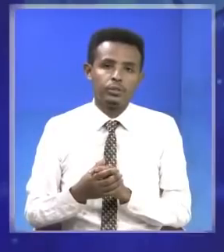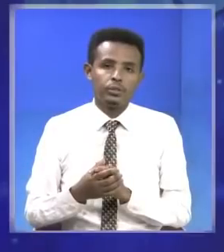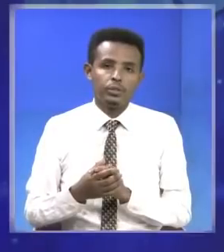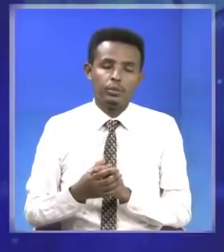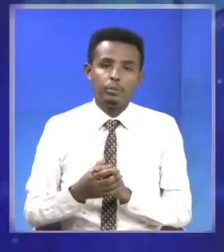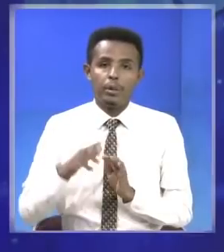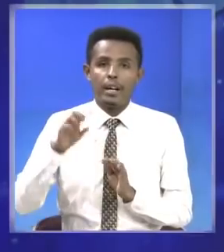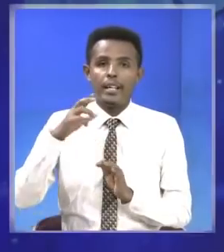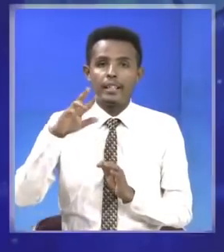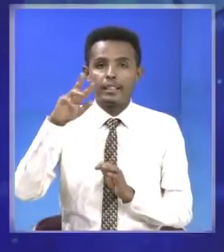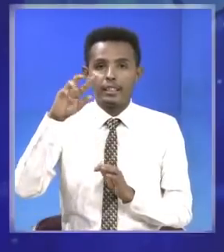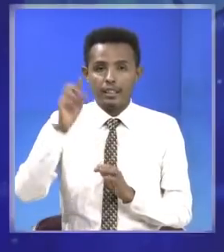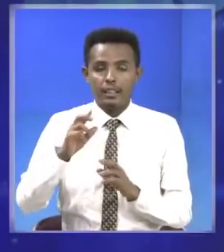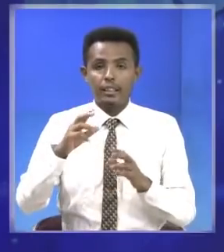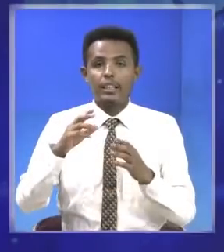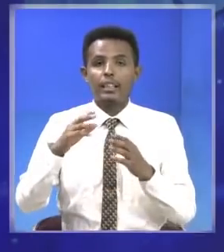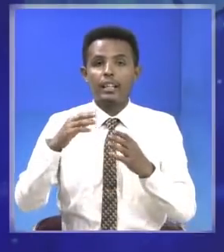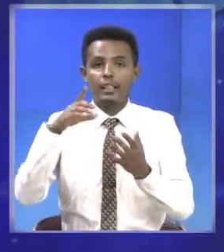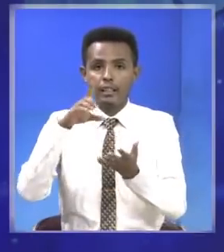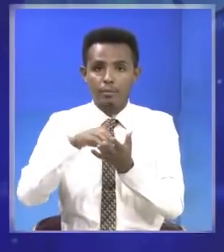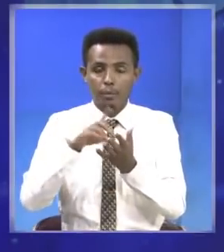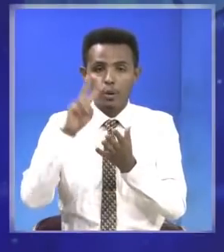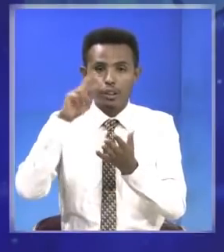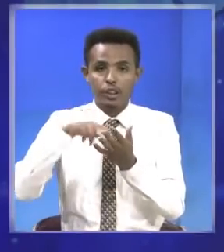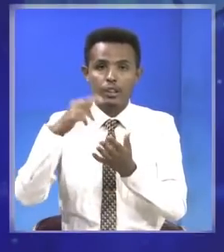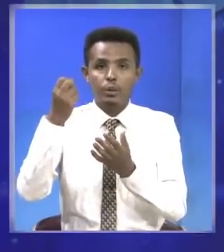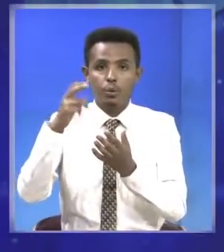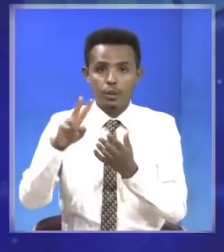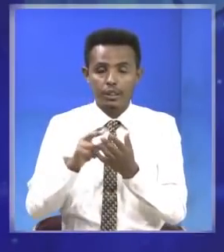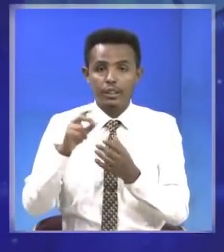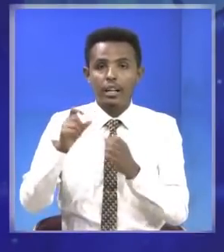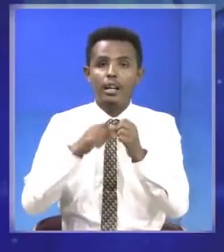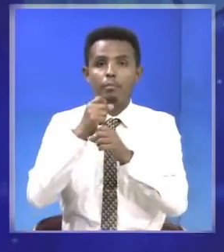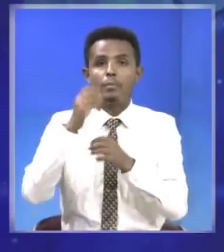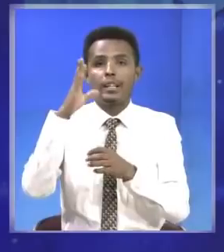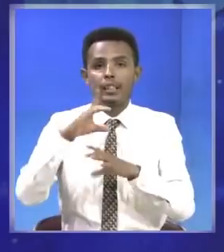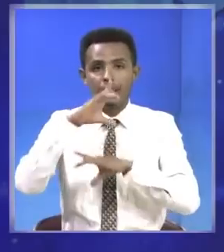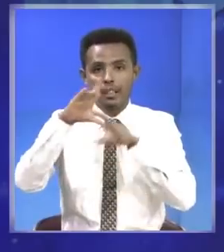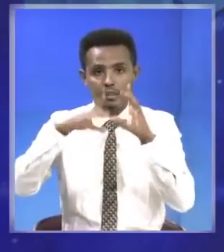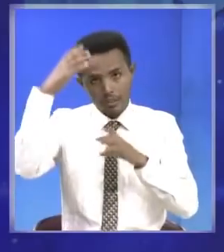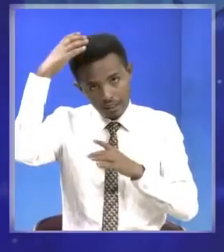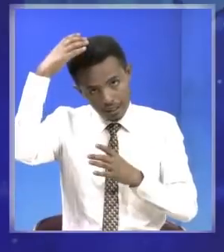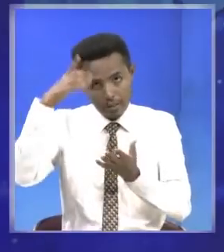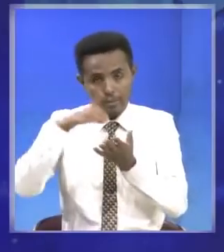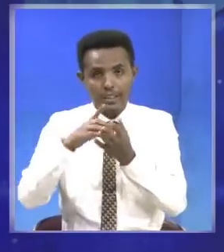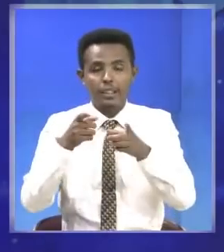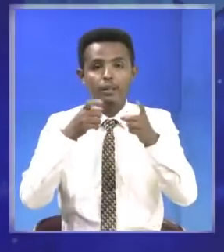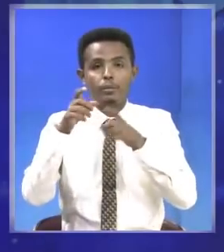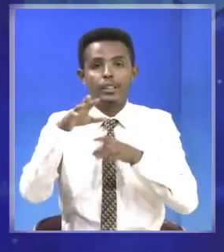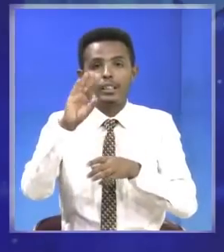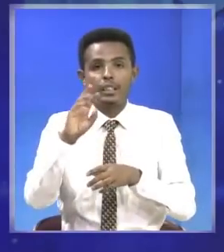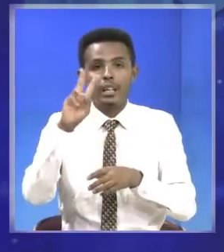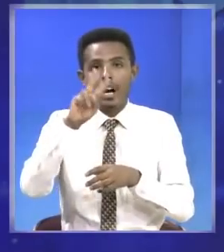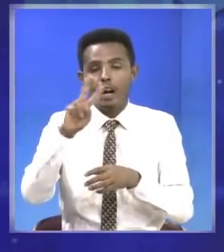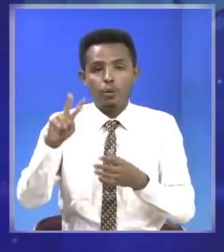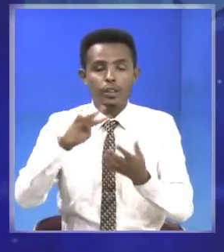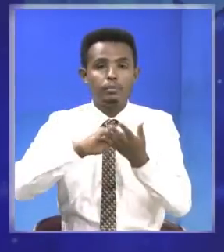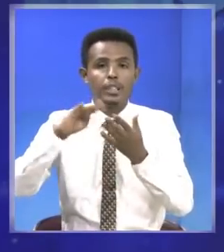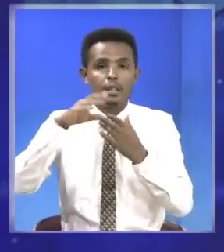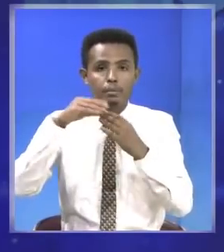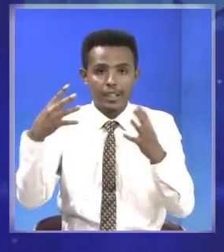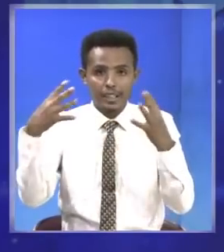በሐይቅ ከተማ በ2012 በጀት ዓመት ከዓለም ባንክ ከክልሉ መንግስትና ከከተማ አስተዳደሩ በተገኘ የ22 ሚሊዮን